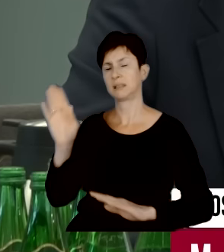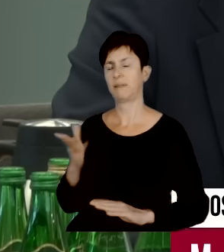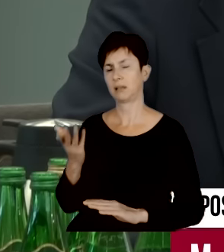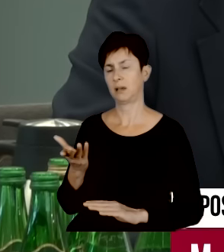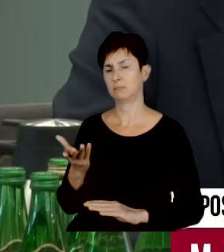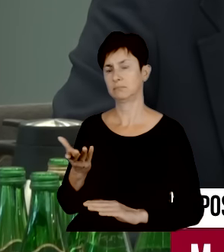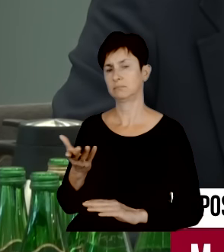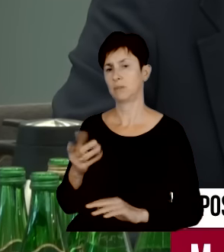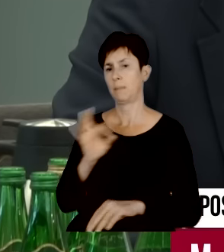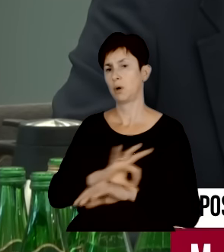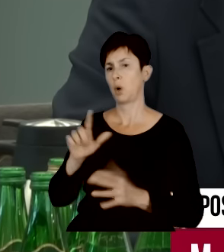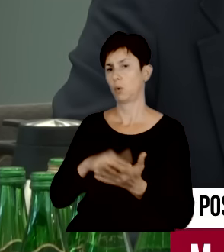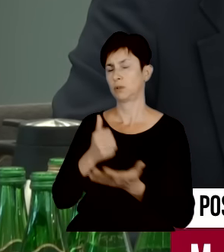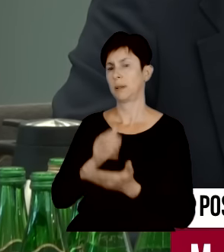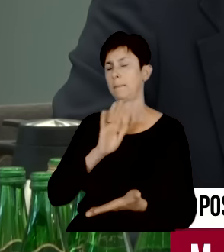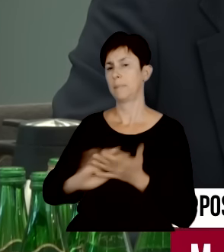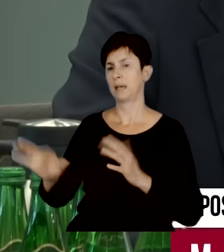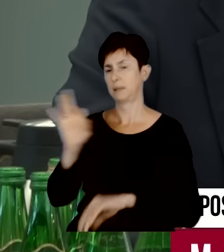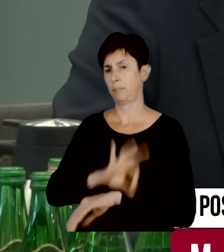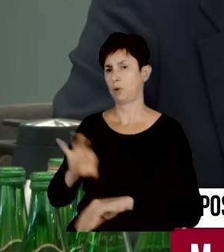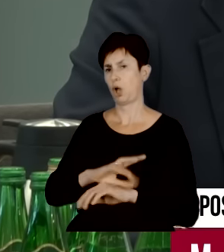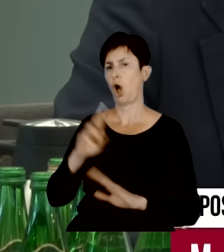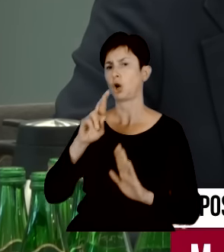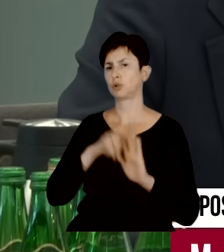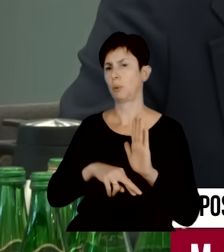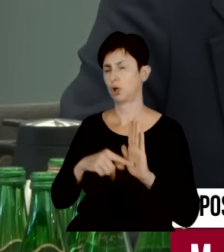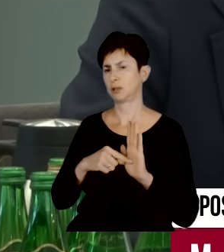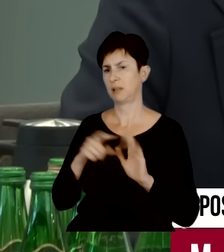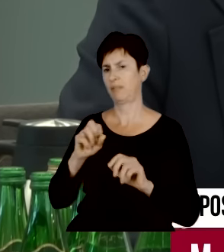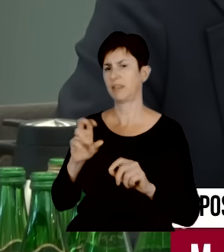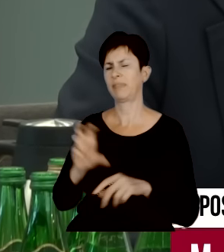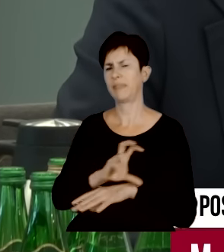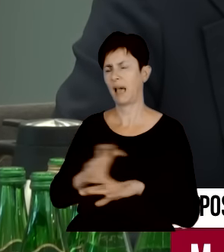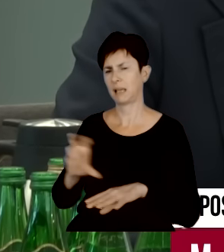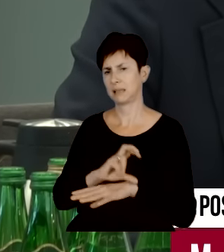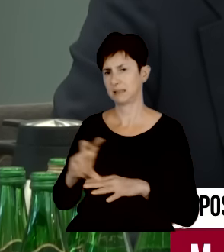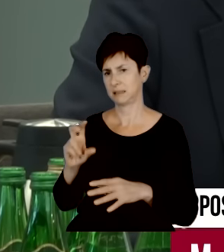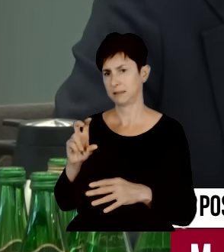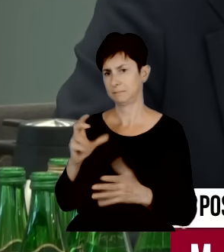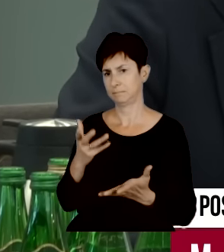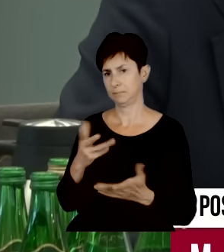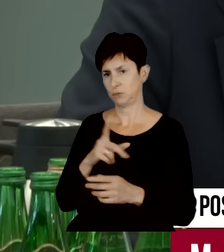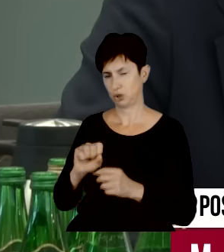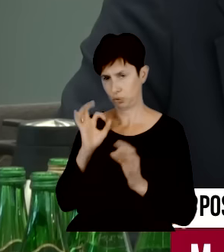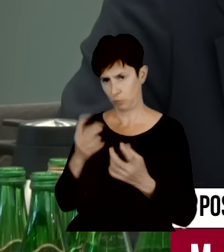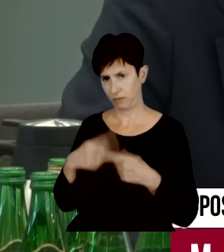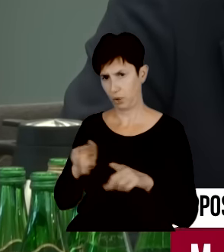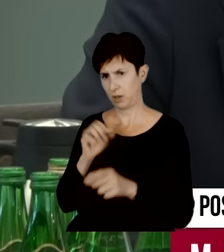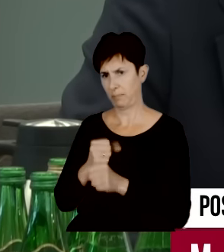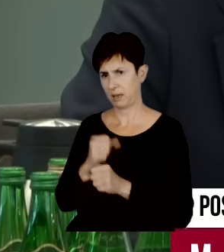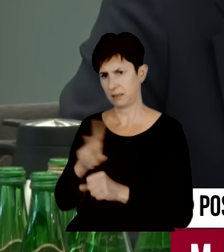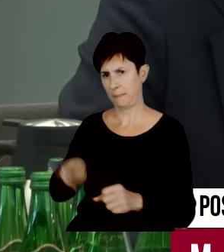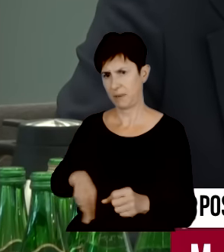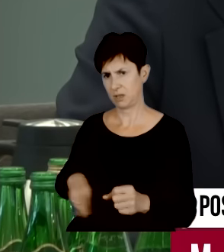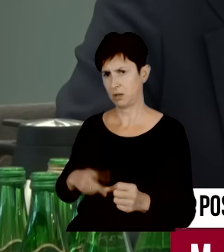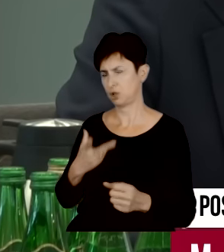bez projektów rozporządzeń czyli tych Techników o których Pan powiedział czy to jest dobrze wykonana praca ministerialna